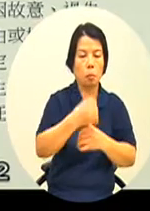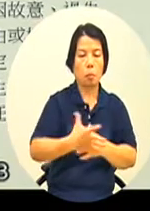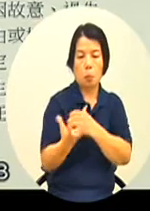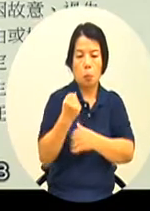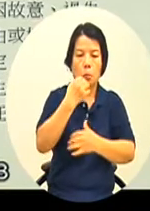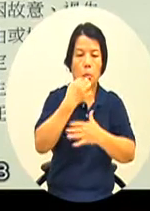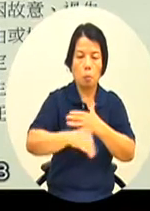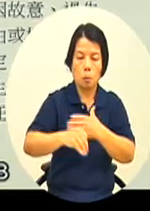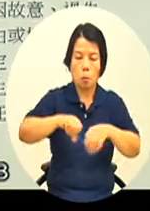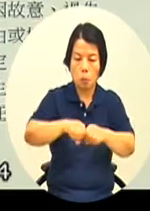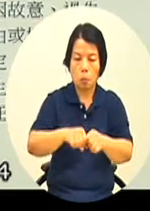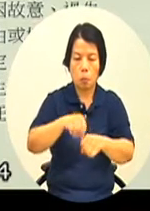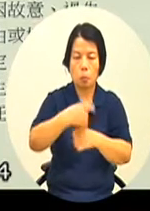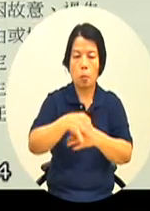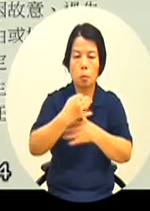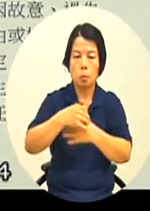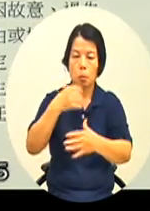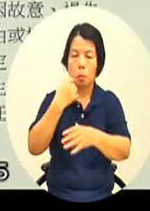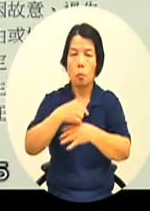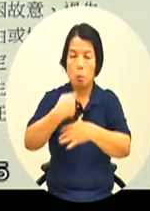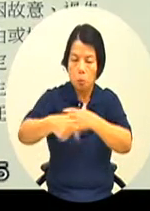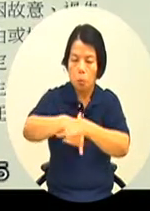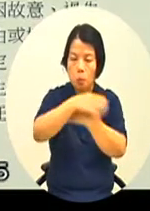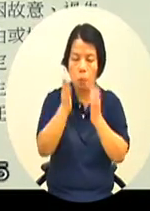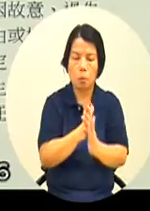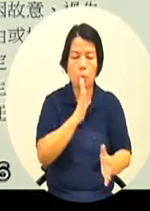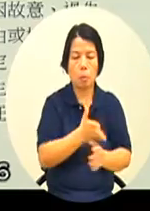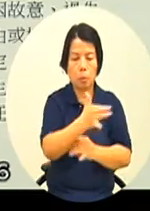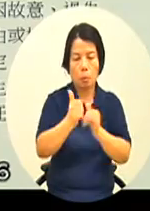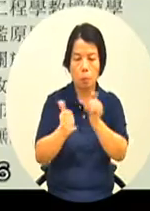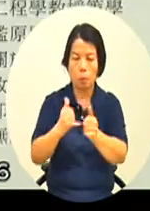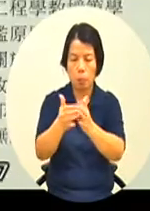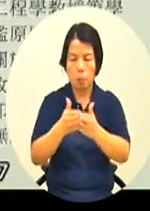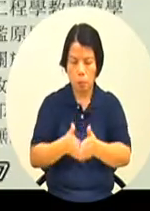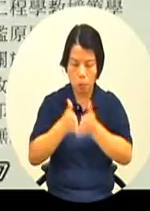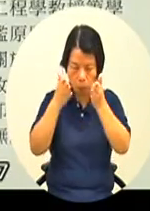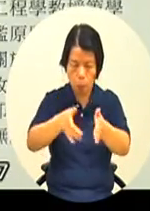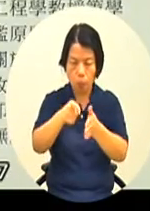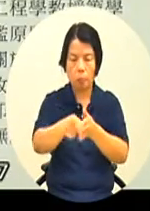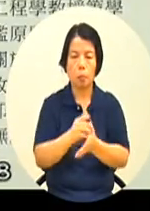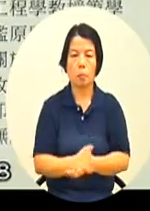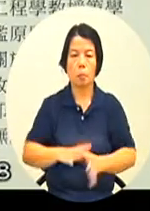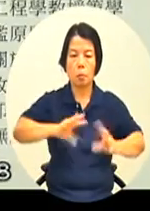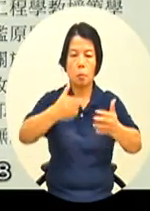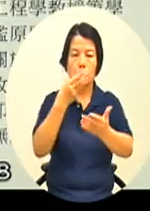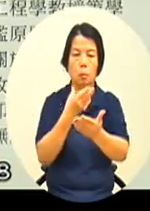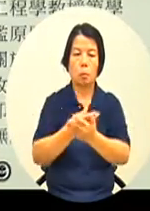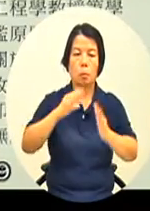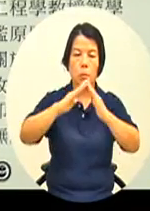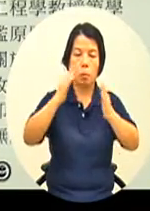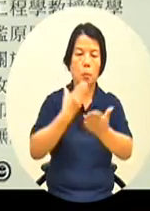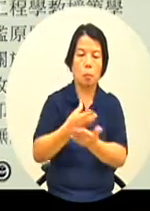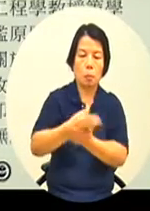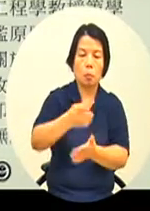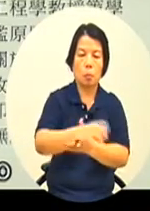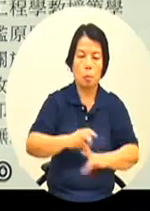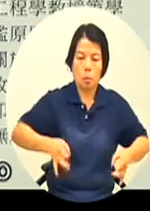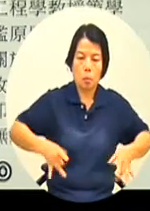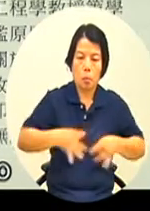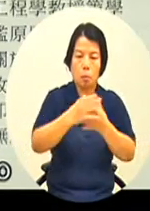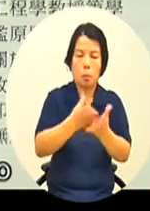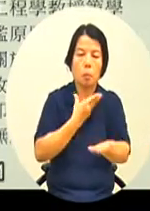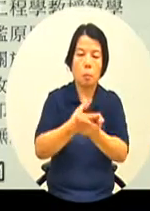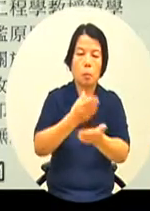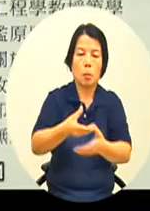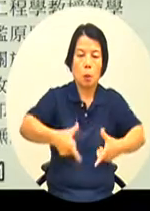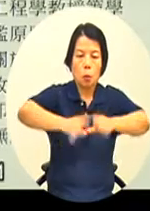公共设施设置管理有欠缺致身人民损害为要件。国家赔偿以金钱赔偿为原则，以回复原